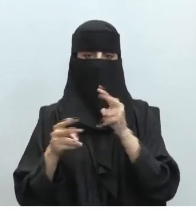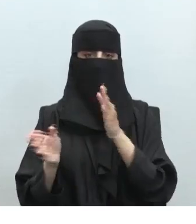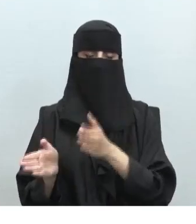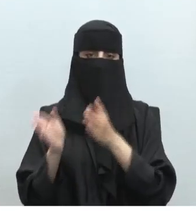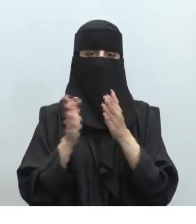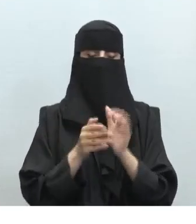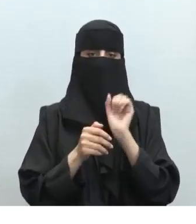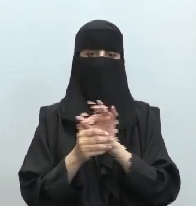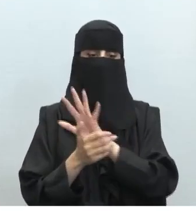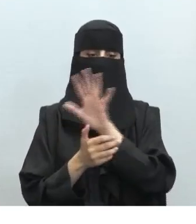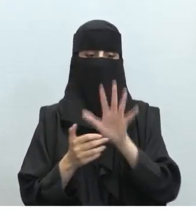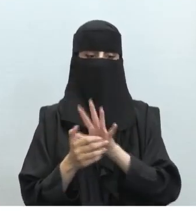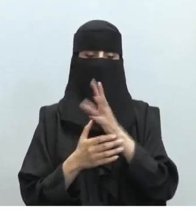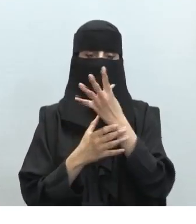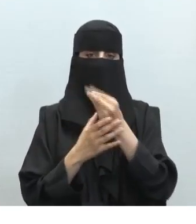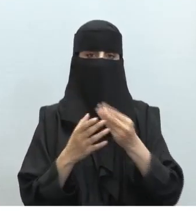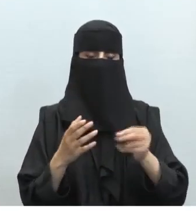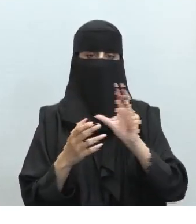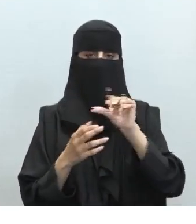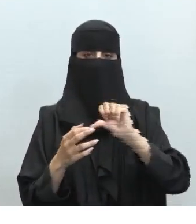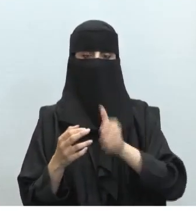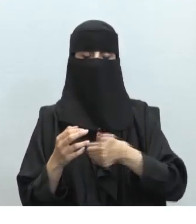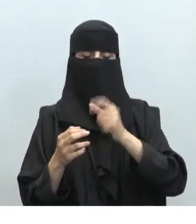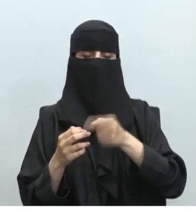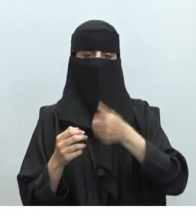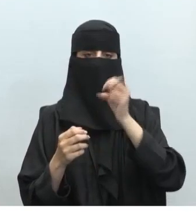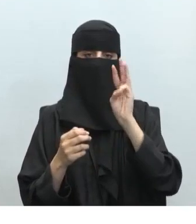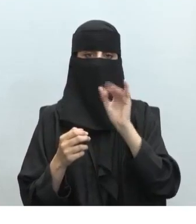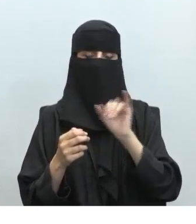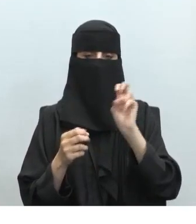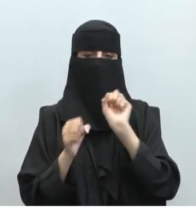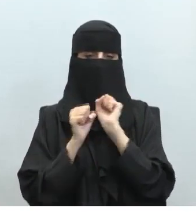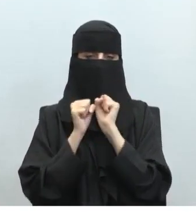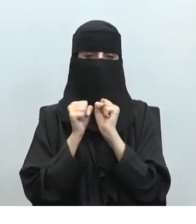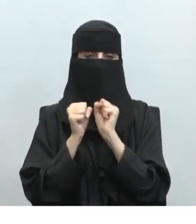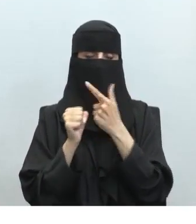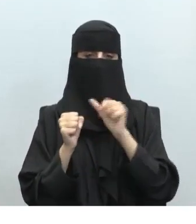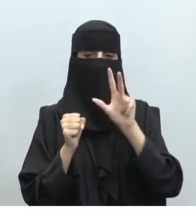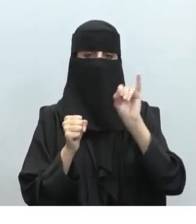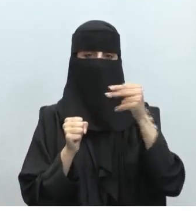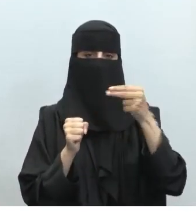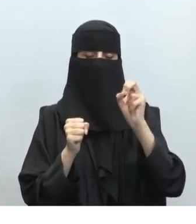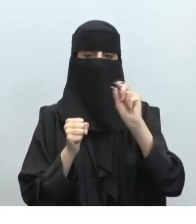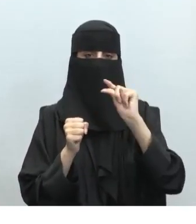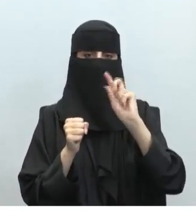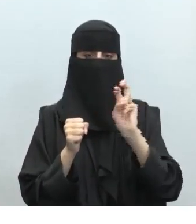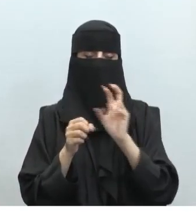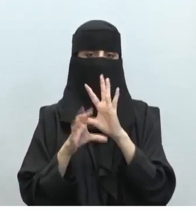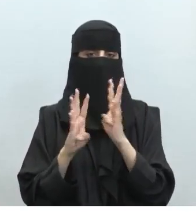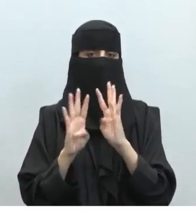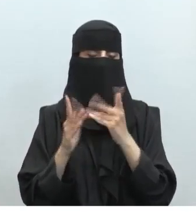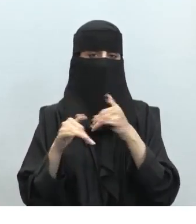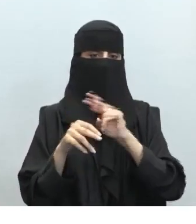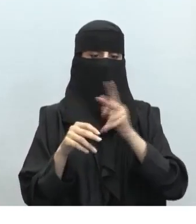بعد ذلك لنتعرف على الانماط الوراثيه المعقده بطريقه اخرى اسميناها الوراثه اللام مندليه الوراثه التي لا